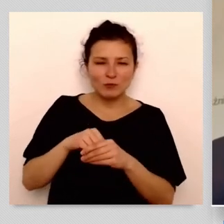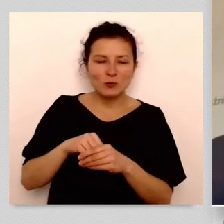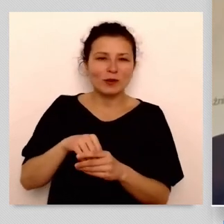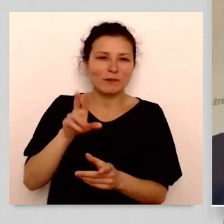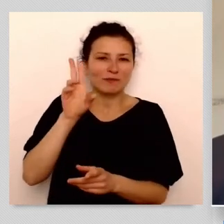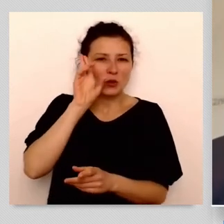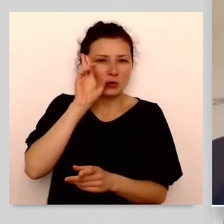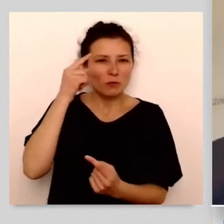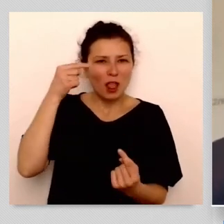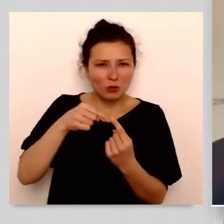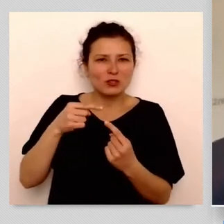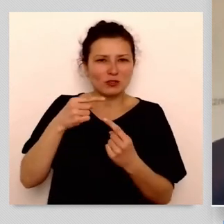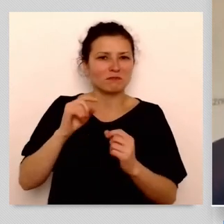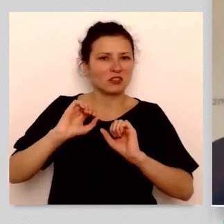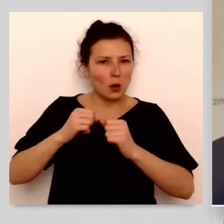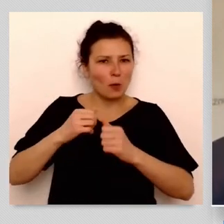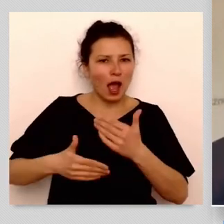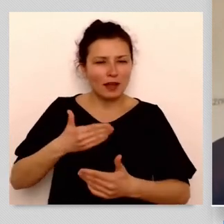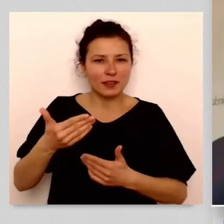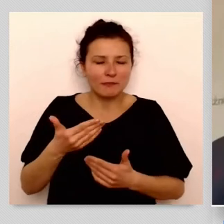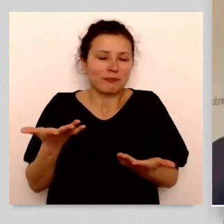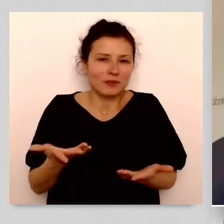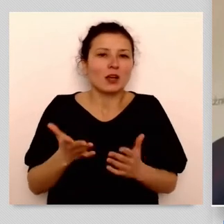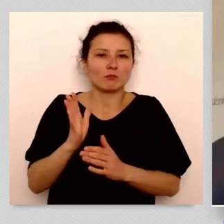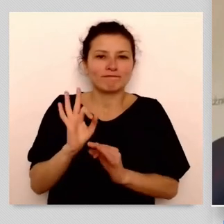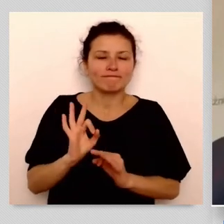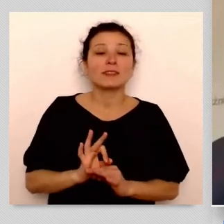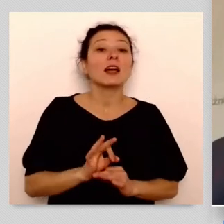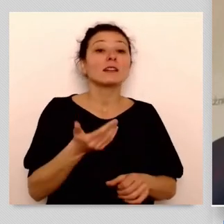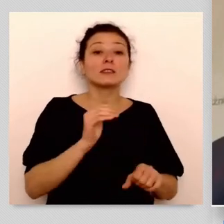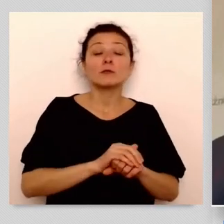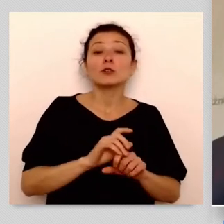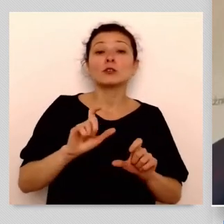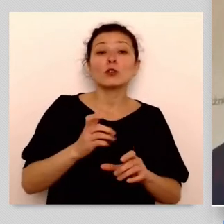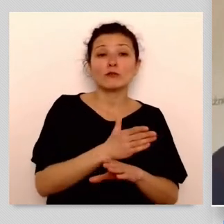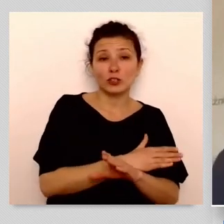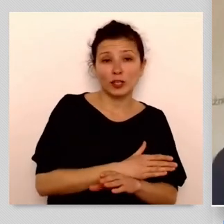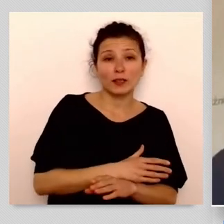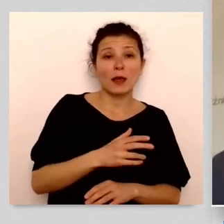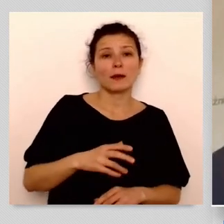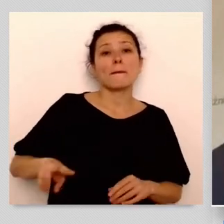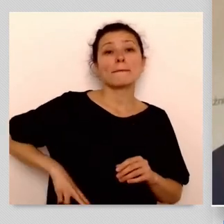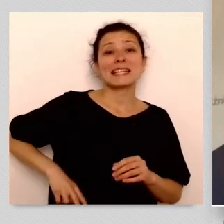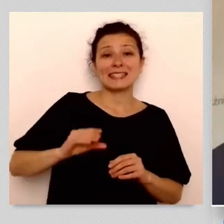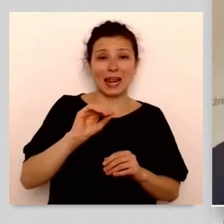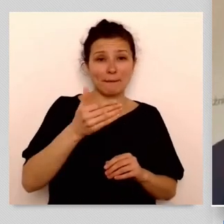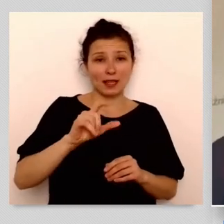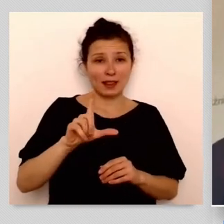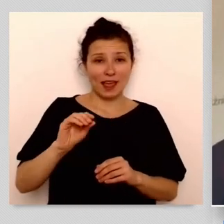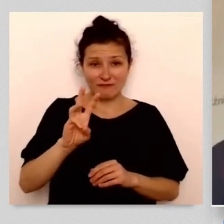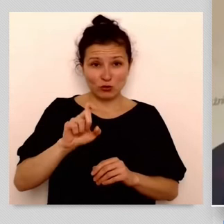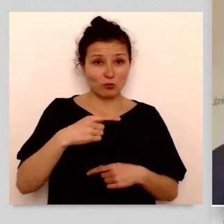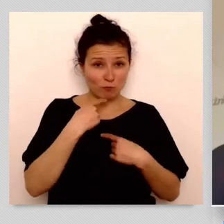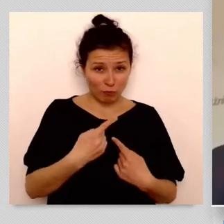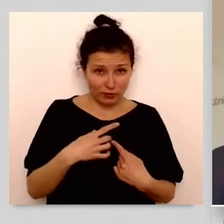lepiej. Także tutaj zgadzam się z tym, co powiedziała pani minister Emilewicz, mówiąc o tym, że potrzebna jest